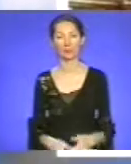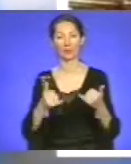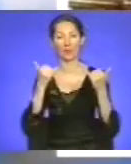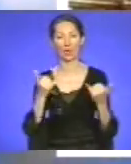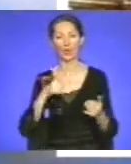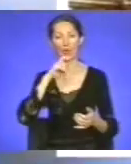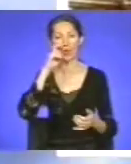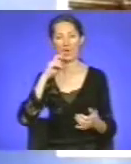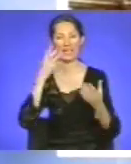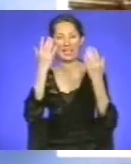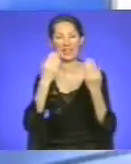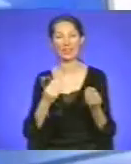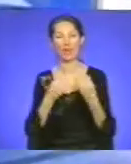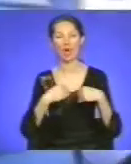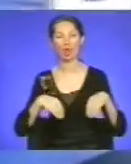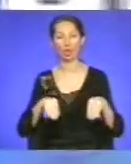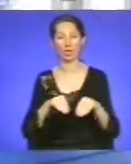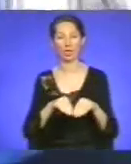Сьогодні в Україні День родини.